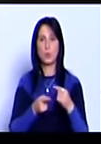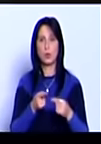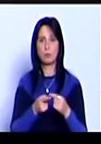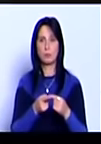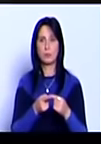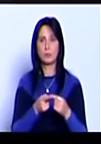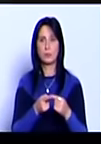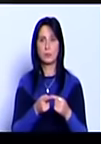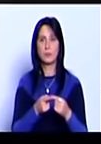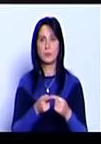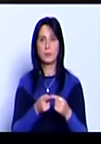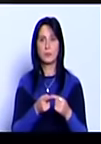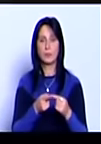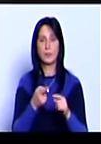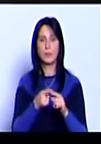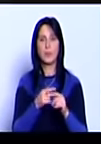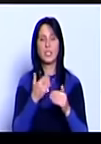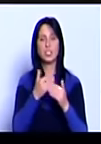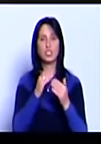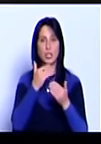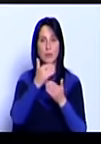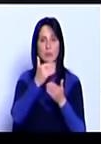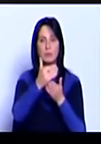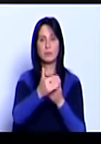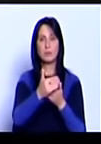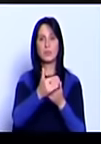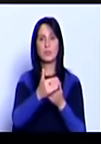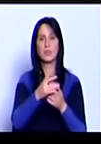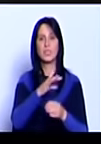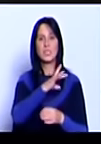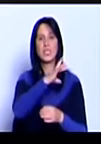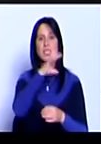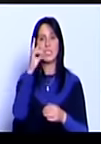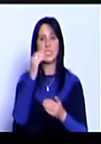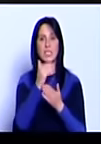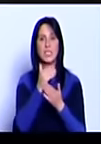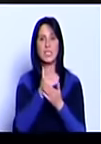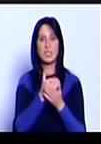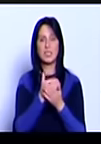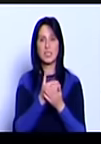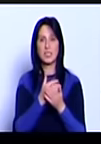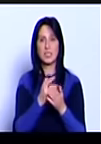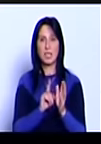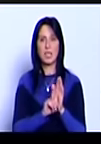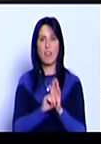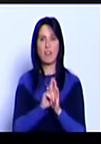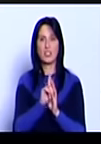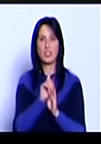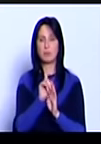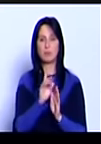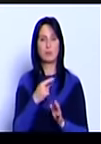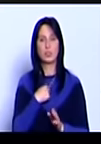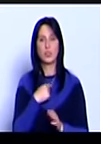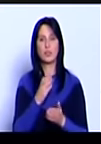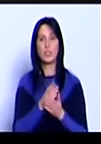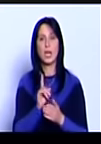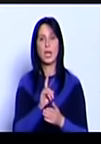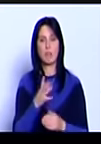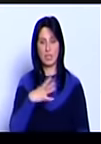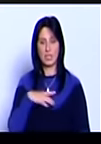აი დაკნინების ეტაპზე მყოფი საბჭოური სისტემის აღდგენა დაიწყეთ თითქოს. ჩვენთვის არის ესეთი